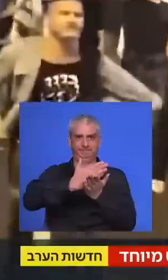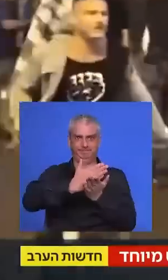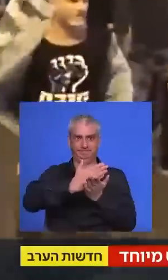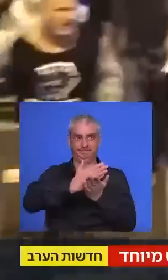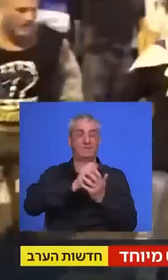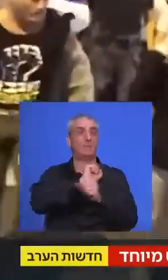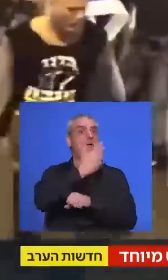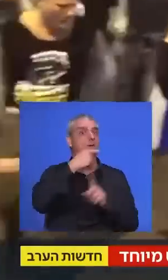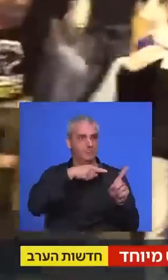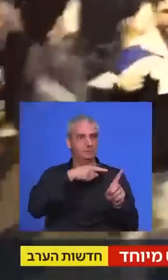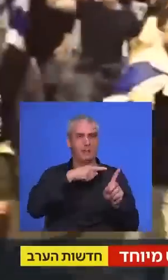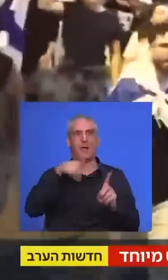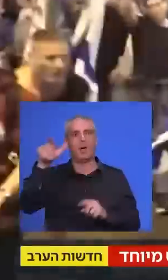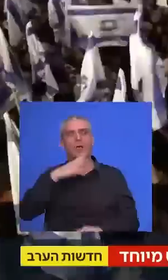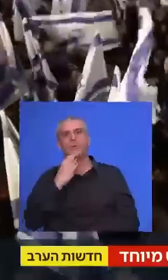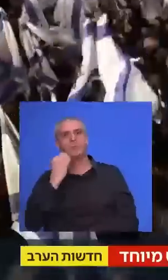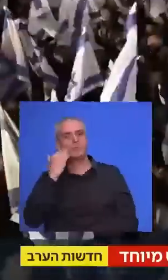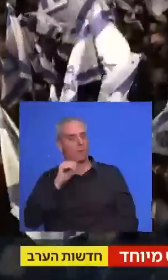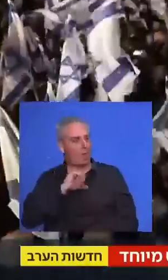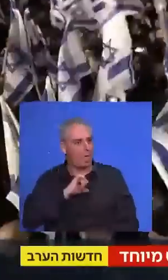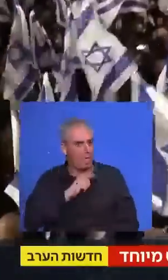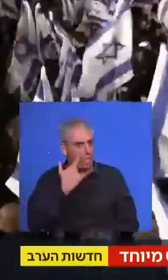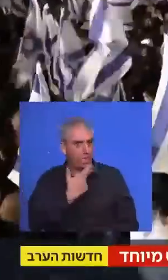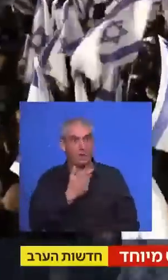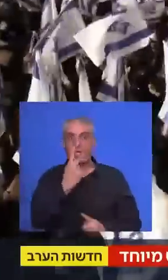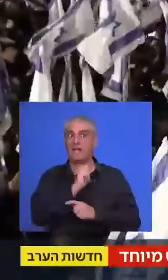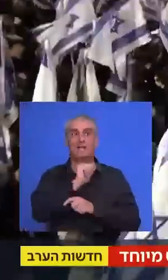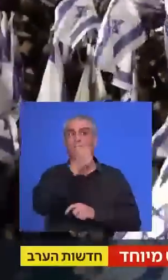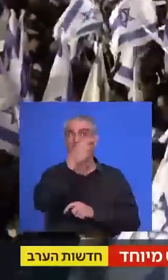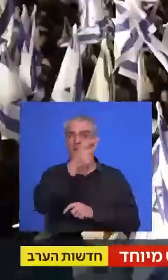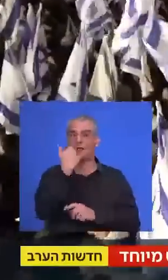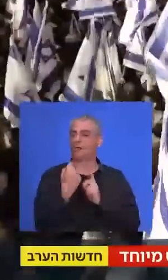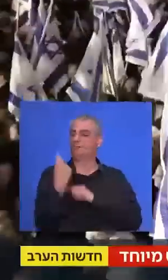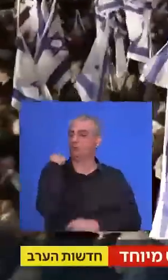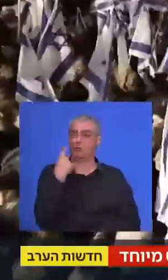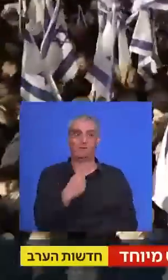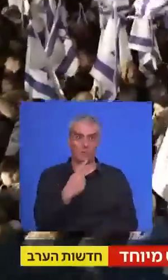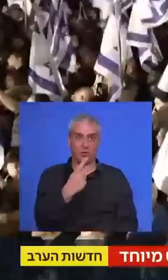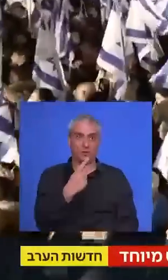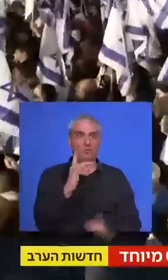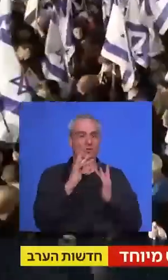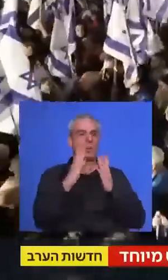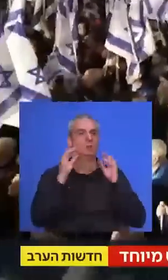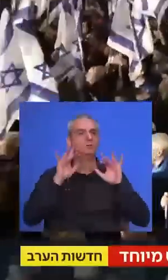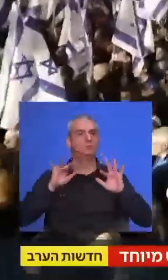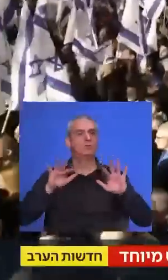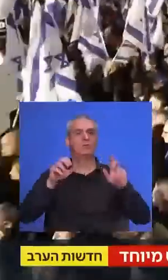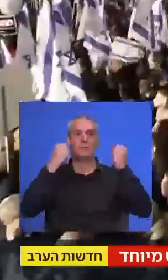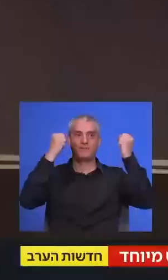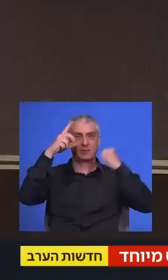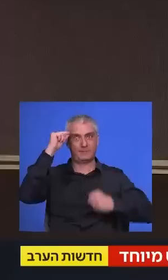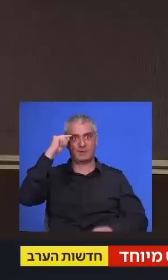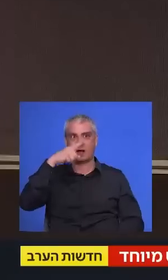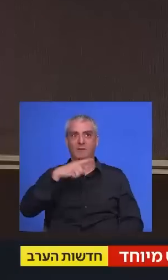המחאה בישראל מעוררת את יהודי ארצות הברית. אחד מרגעי השיא מבחינתם היה בשבוע שעבר אל מול עשרות אלפי המפגינים בתל